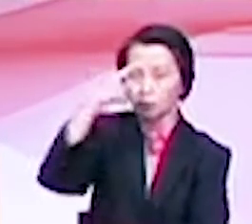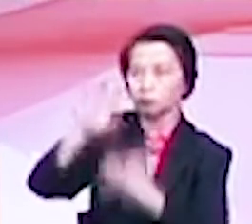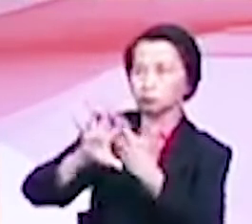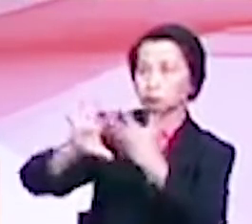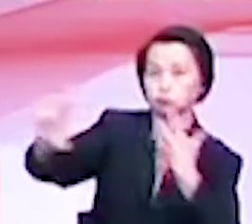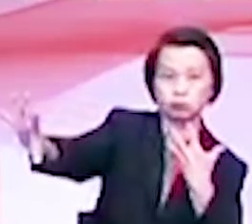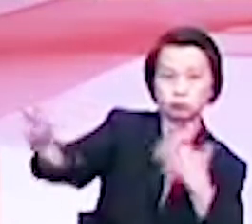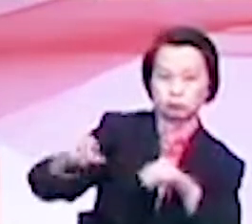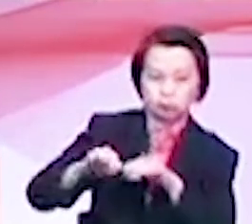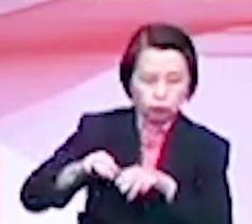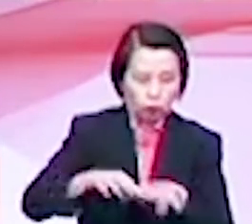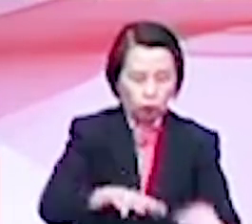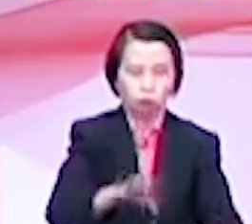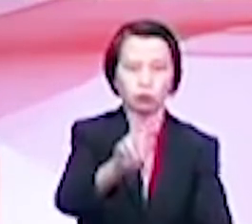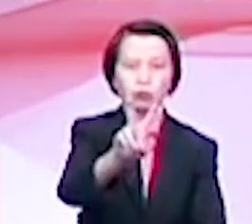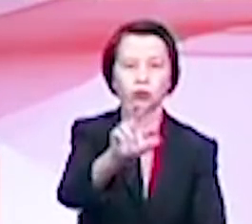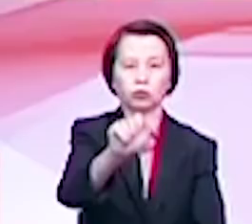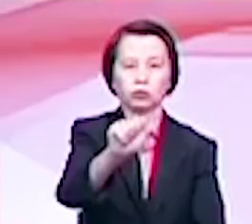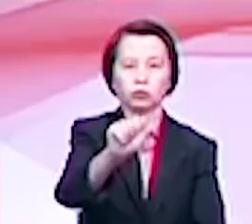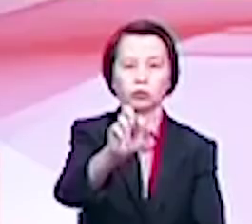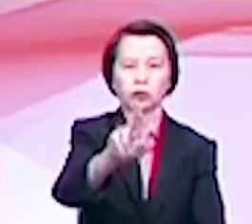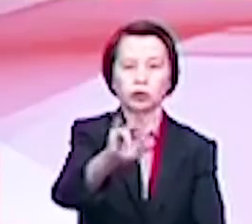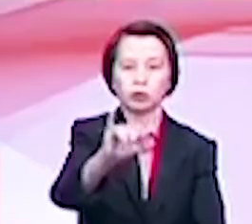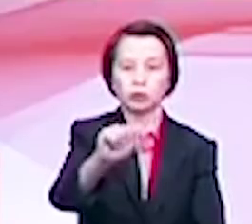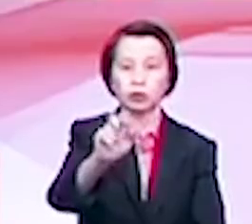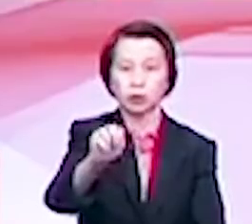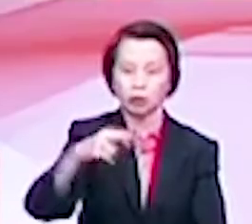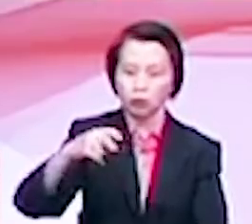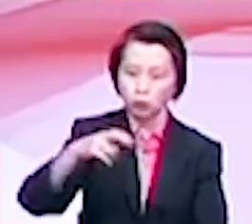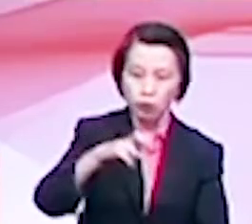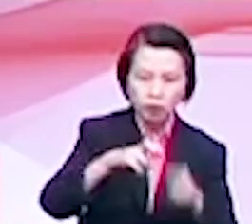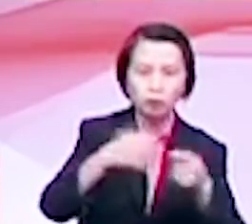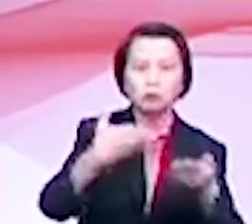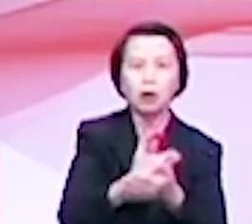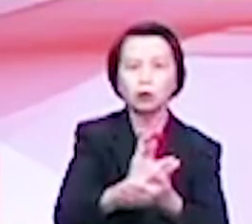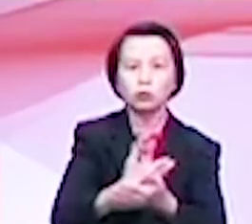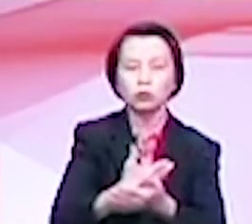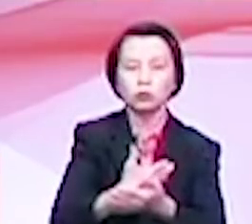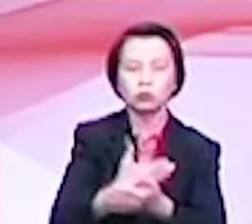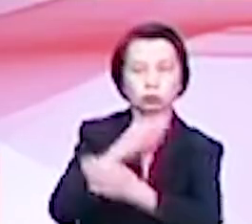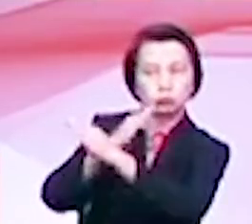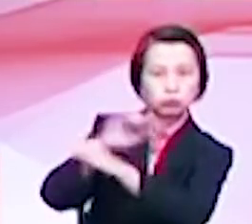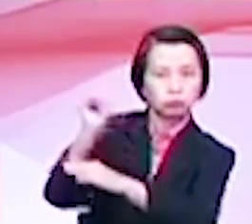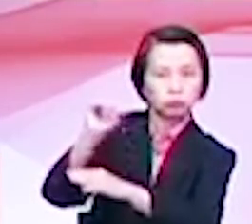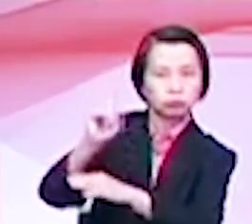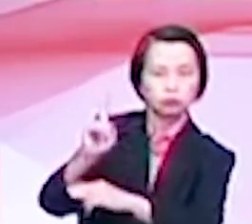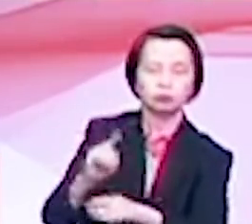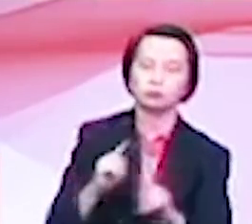mengekang penularan varian baru COVID-19 daripada negara tersebut.